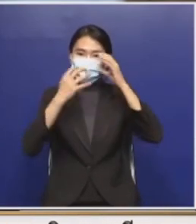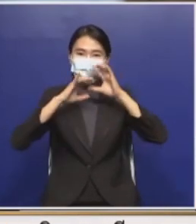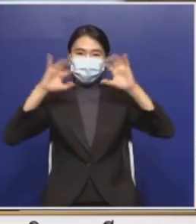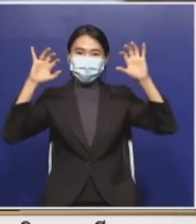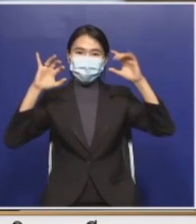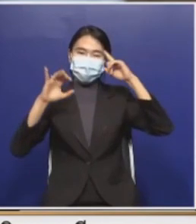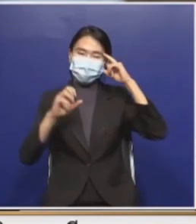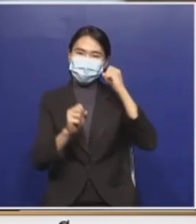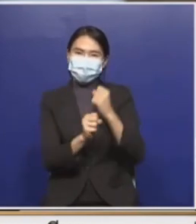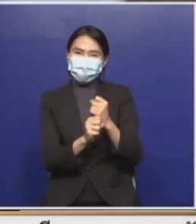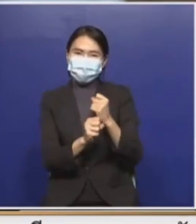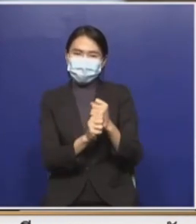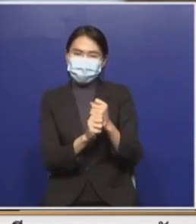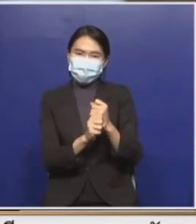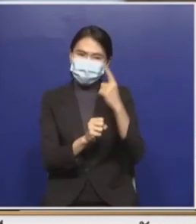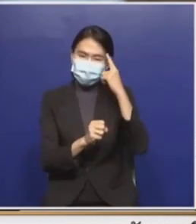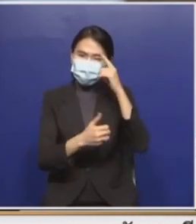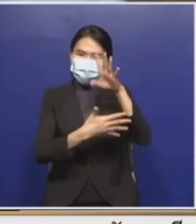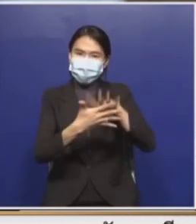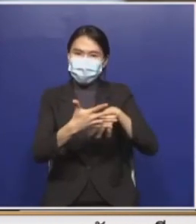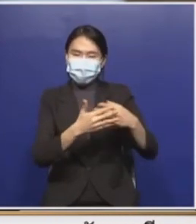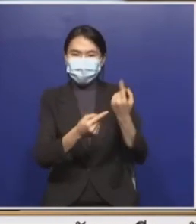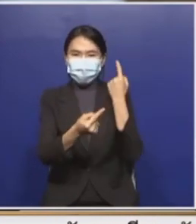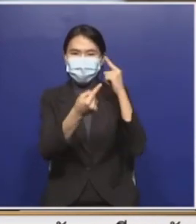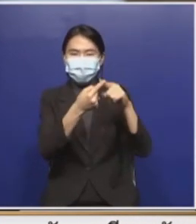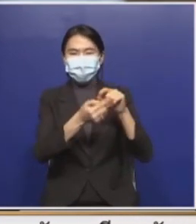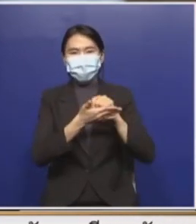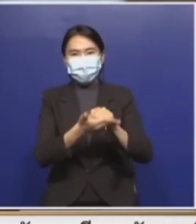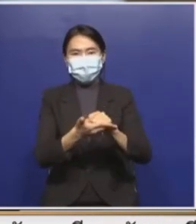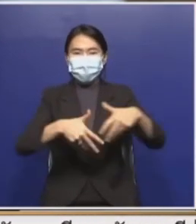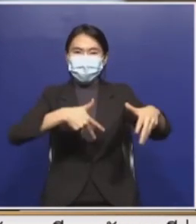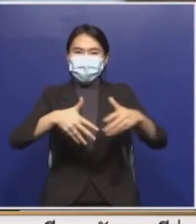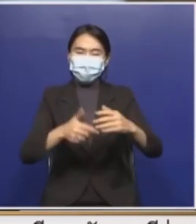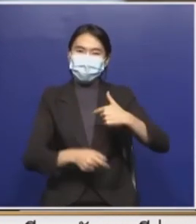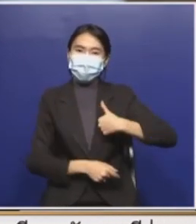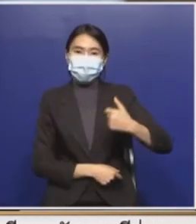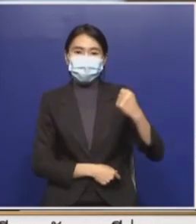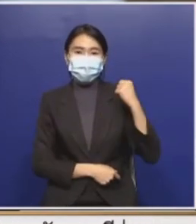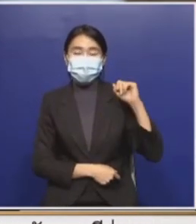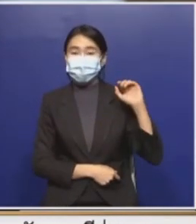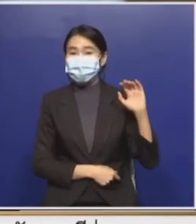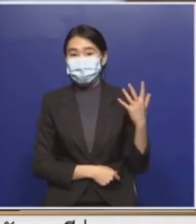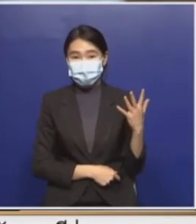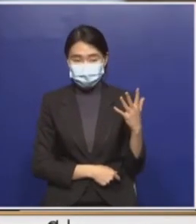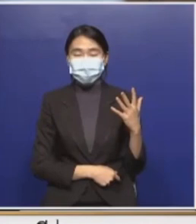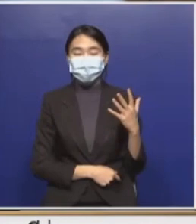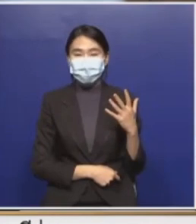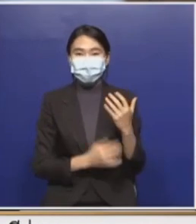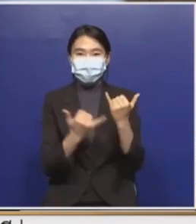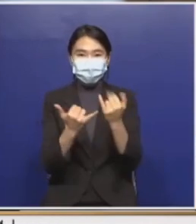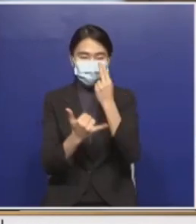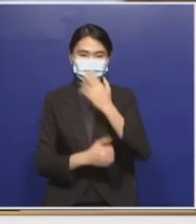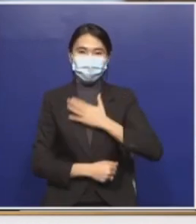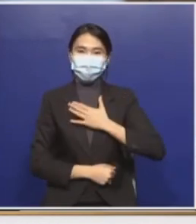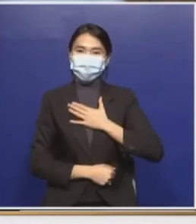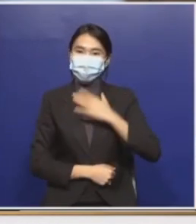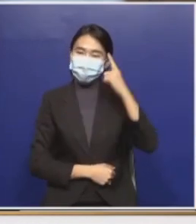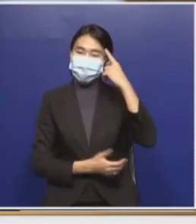ม่สามารถที่จะดำเนินการให้ประชาชนมีความมั่นใจและสิ่งที่ผมอยากกรา